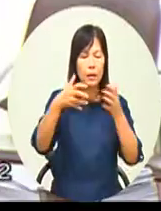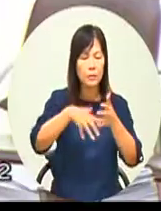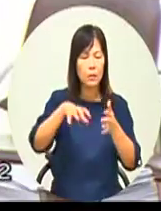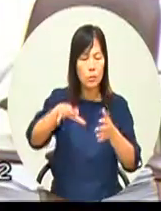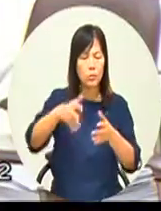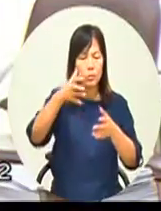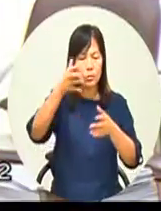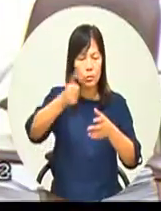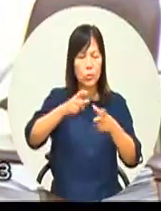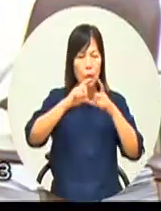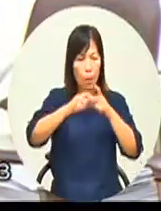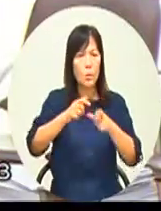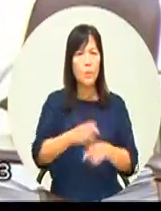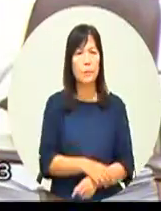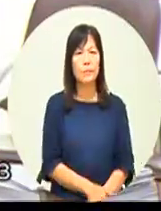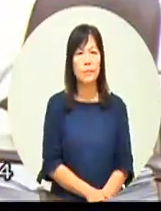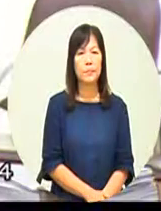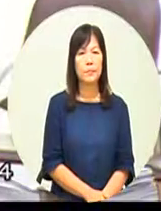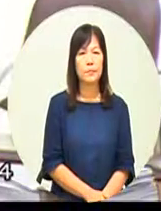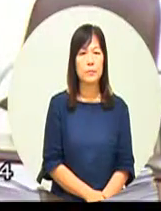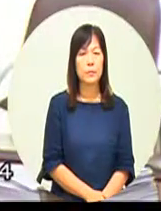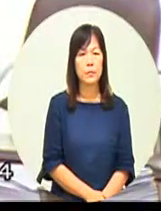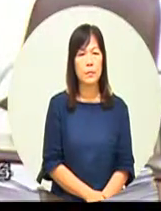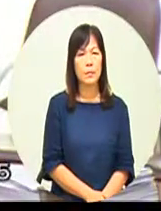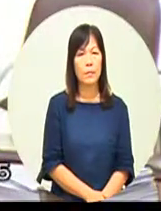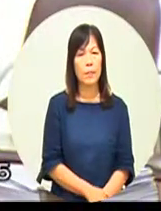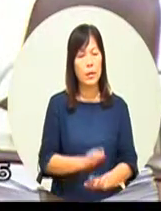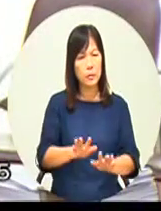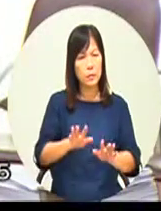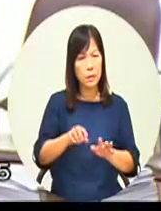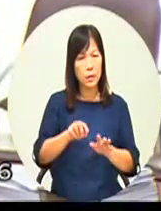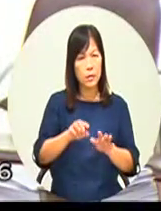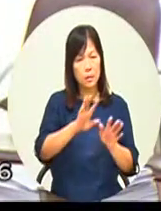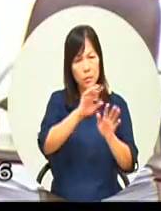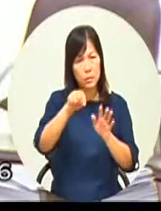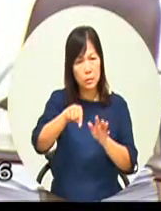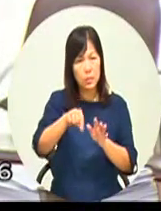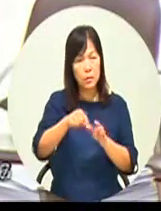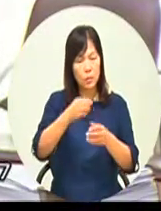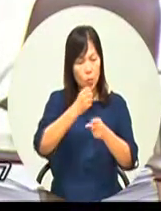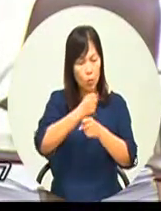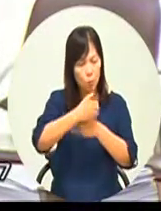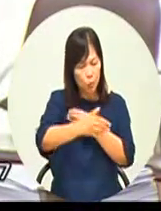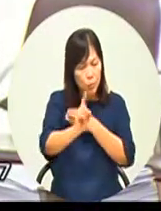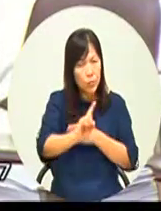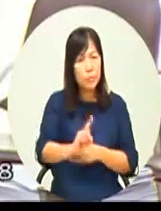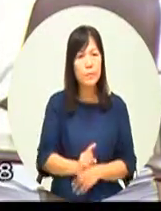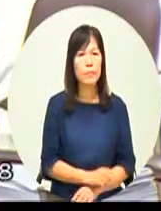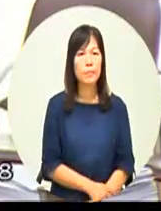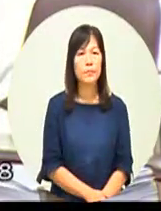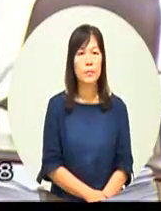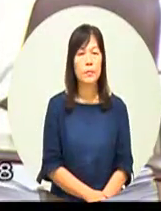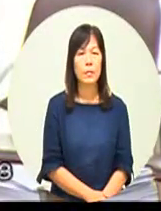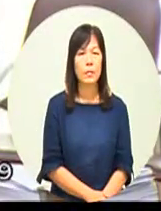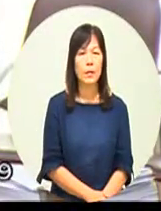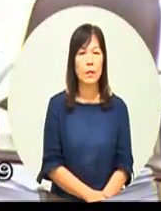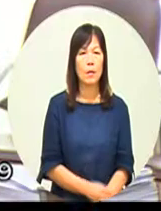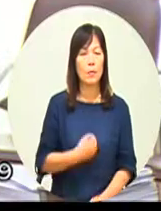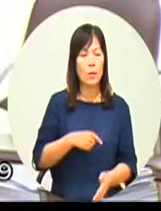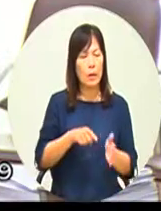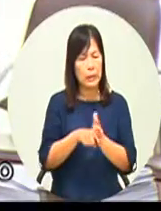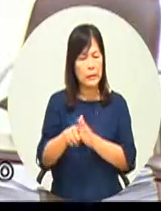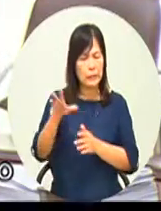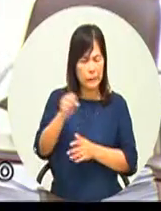下。现在目前他的状况进度如何？我一再的去争